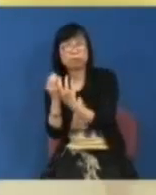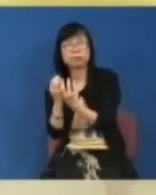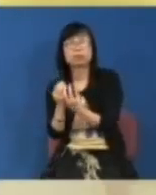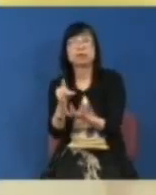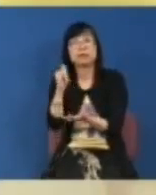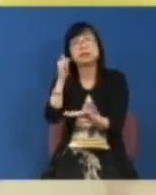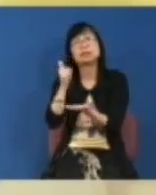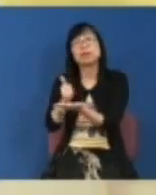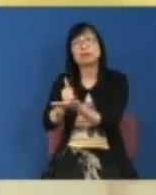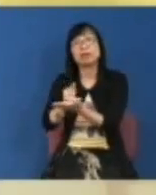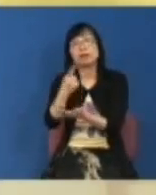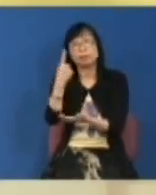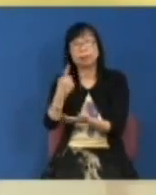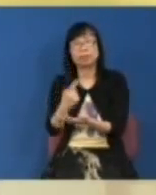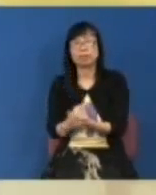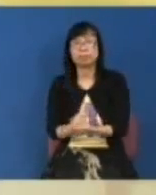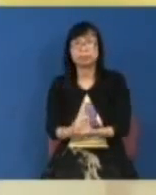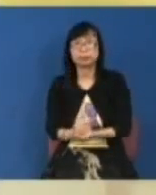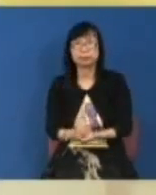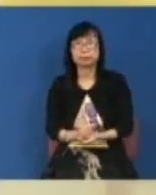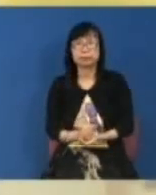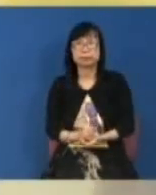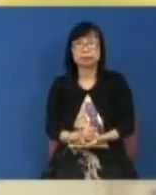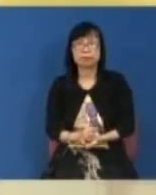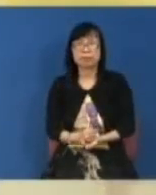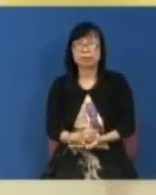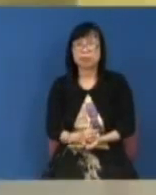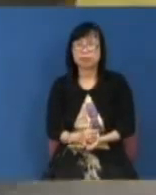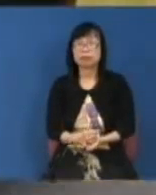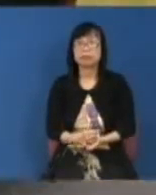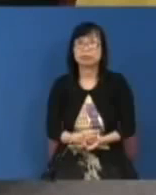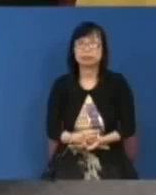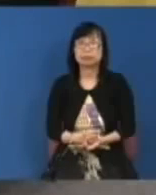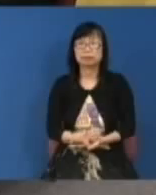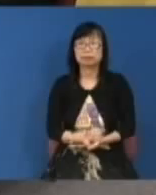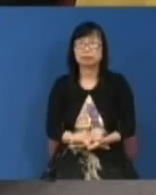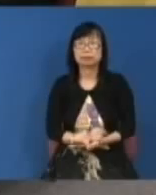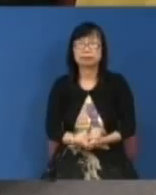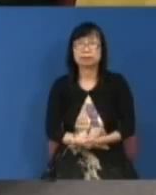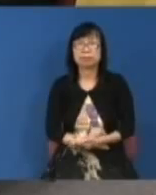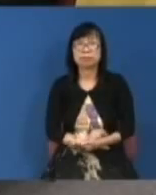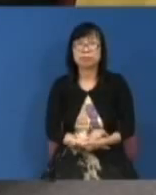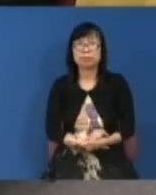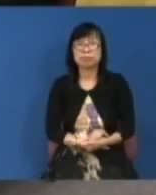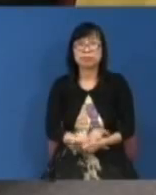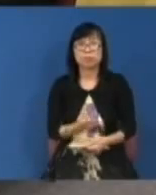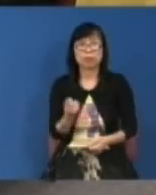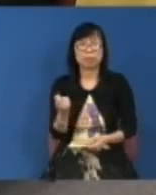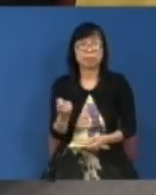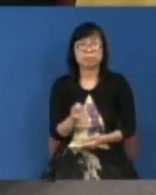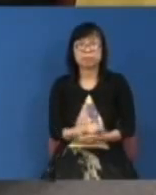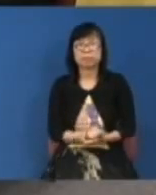係咪？或者民主黨影響之下嘅立法會議員， 咁啊佢有個位啦，教係咪啊？功能組別 係咪啊？佢就咁簡單啫